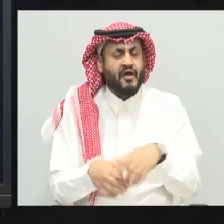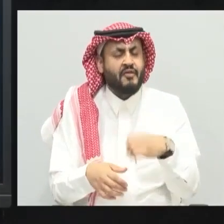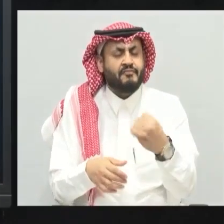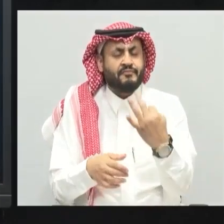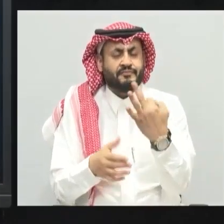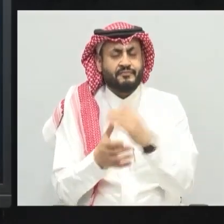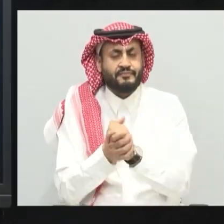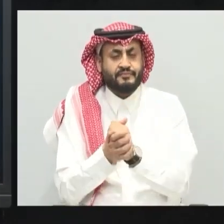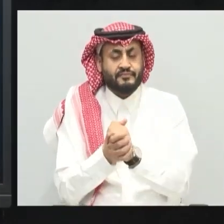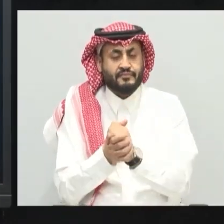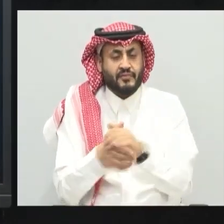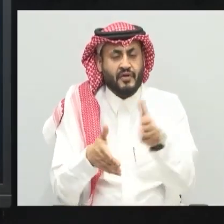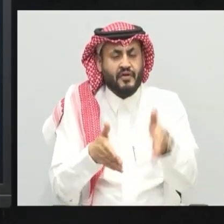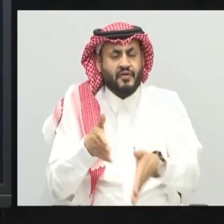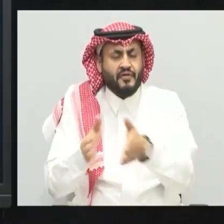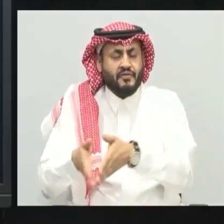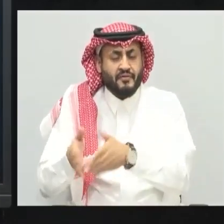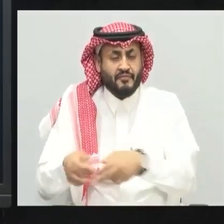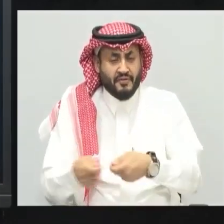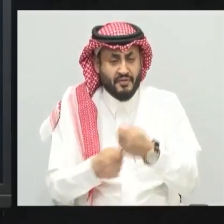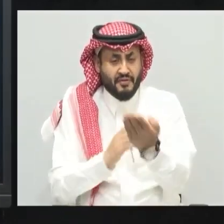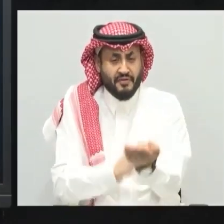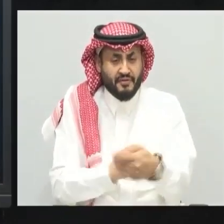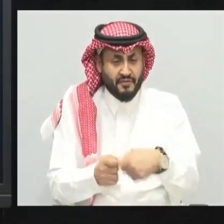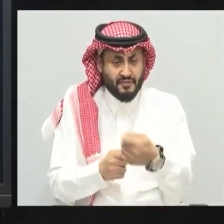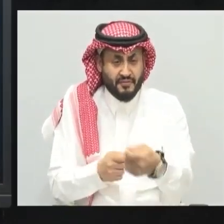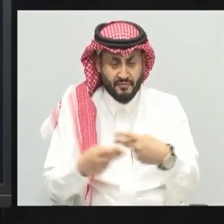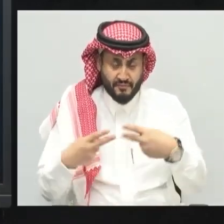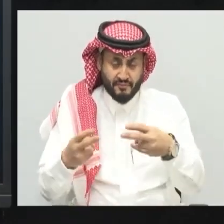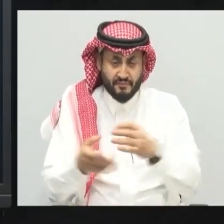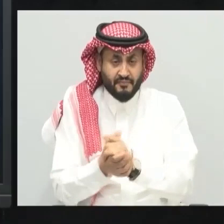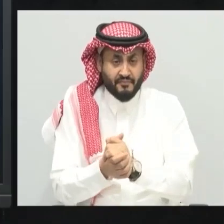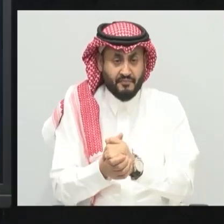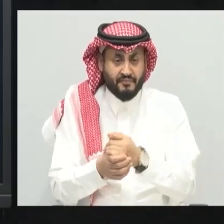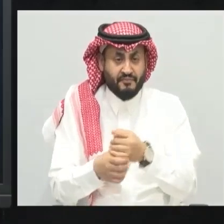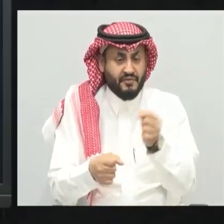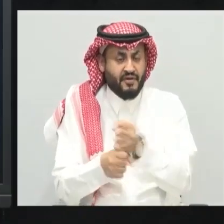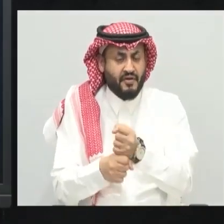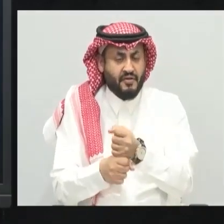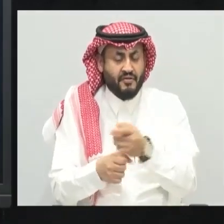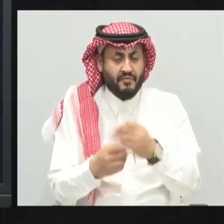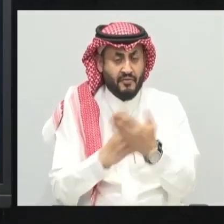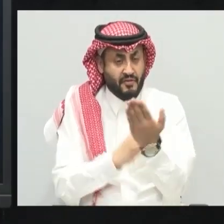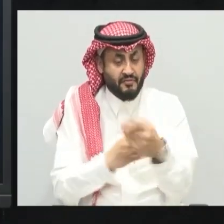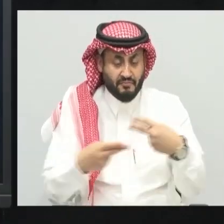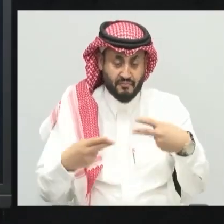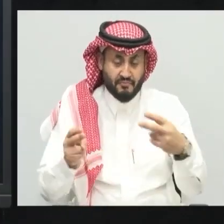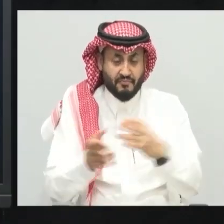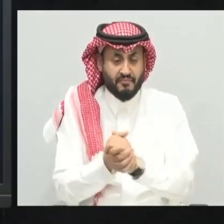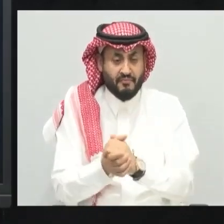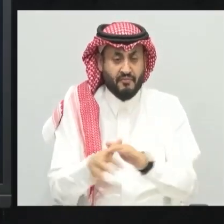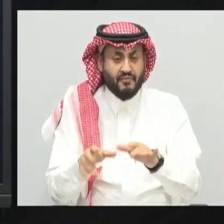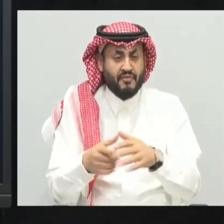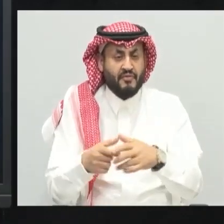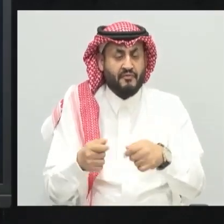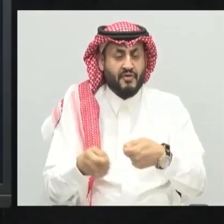من الطرق الحصول على التراخيص اللازمه لان يكون عملك مرخ خصا ونظامي وتعمل عملا